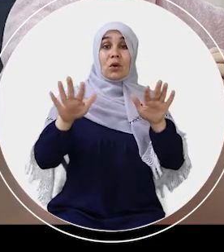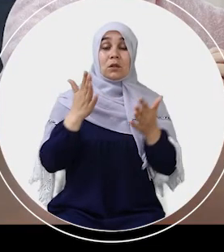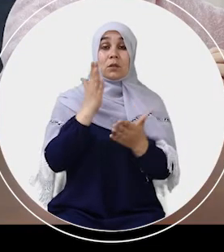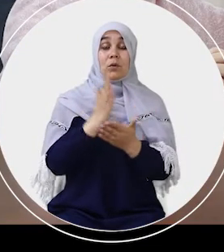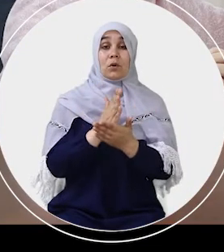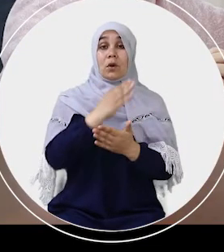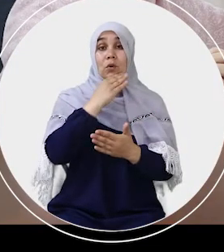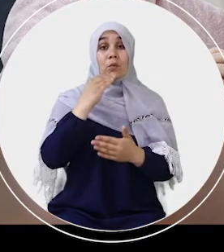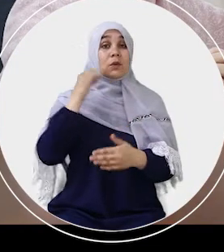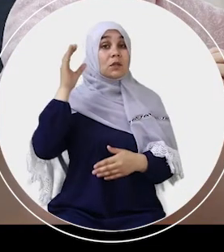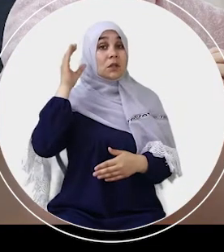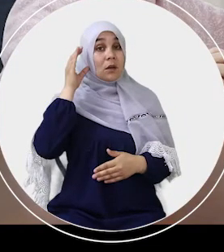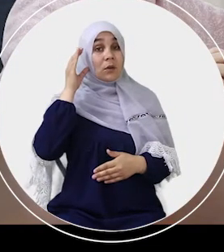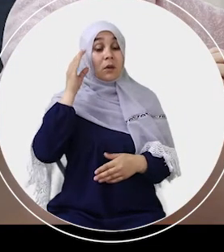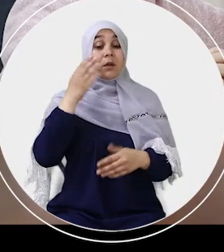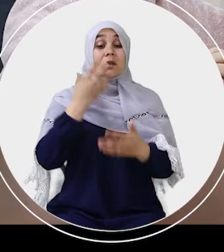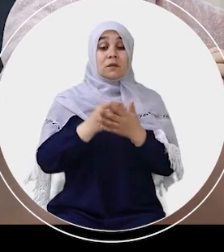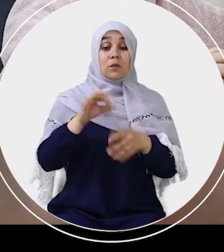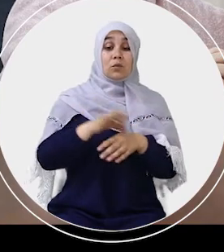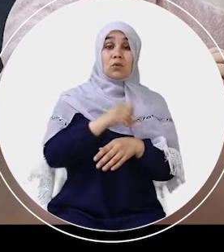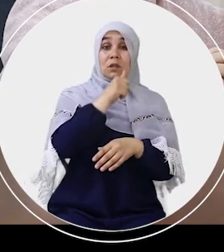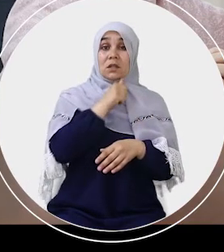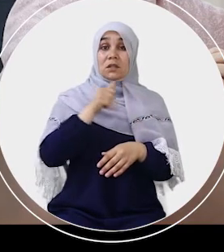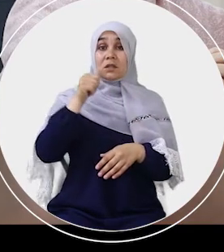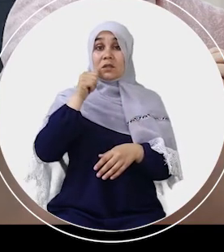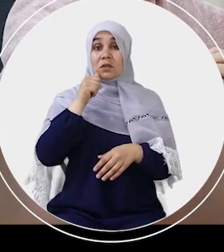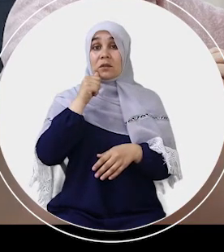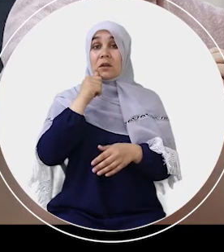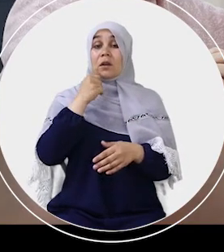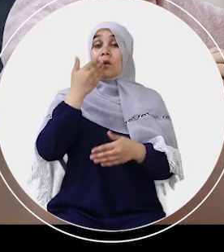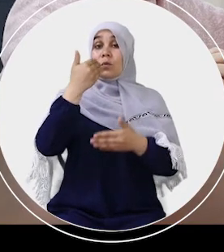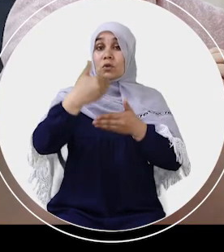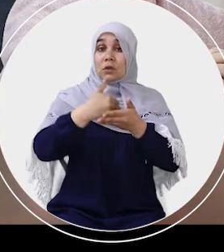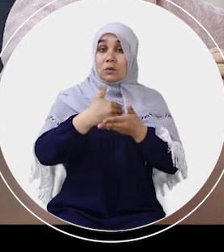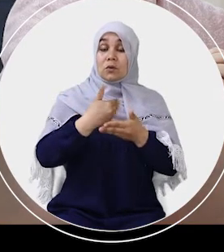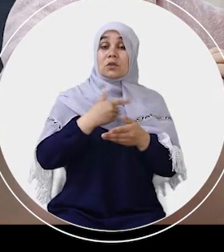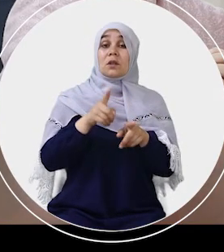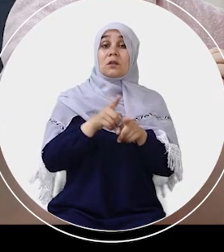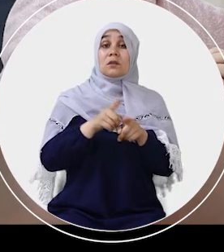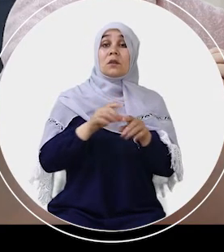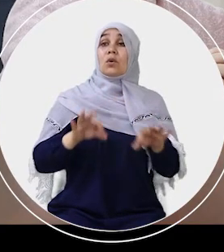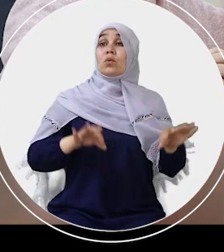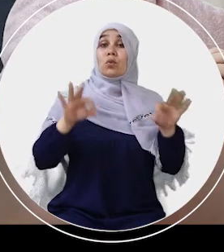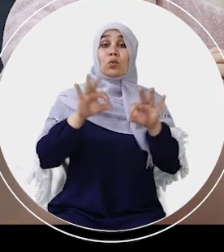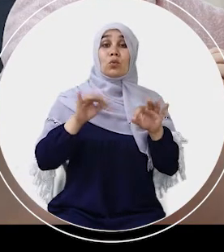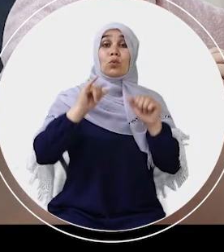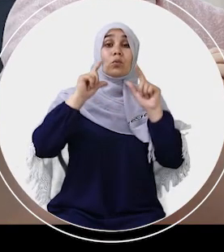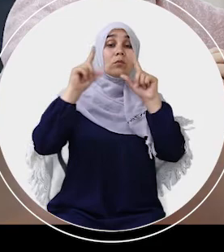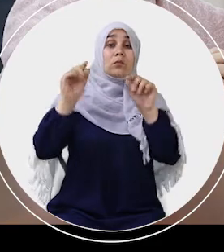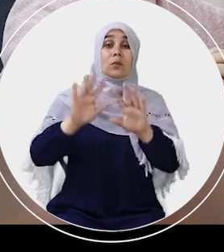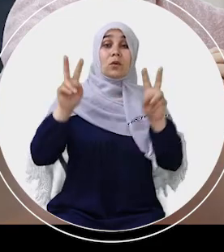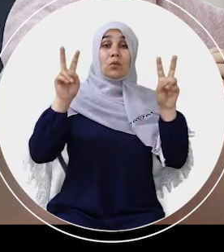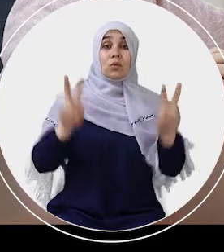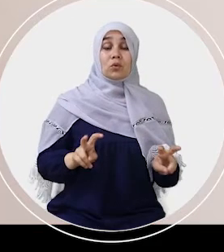narsani ko'p eshitganman, shunaqa ayollar o'zligiga yashirincha murojaat qilishgan, umuman hech qayoqqa chiqmaydi, na bozorga,